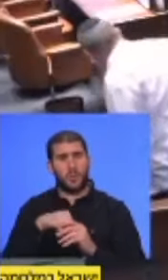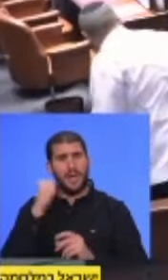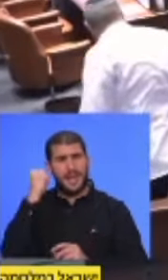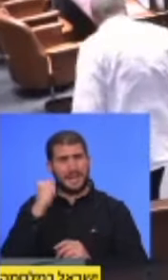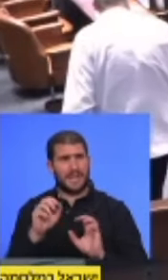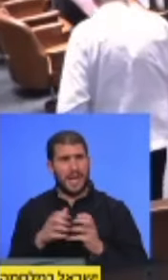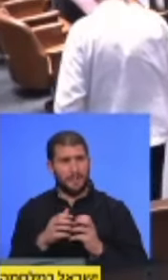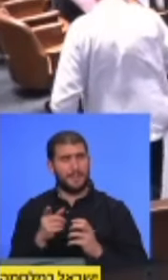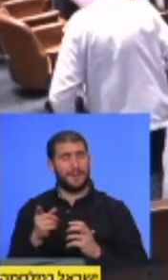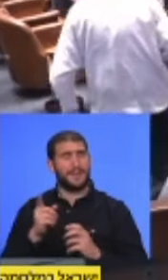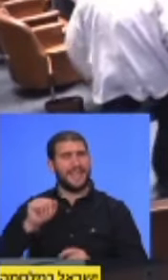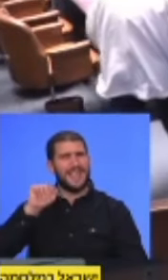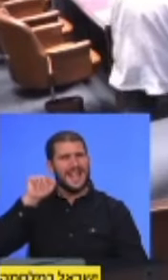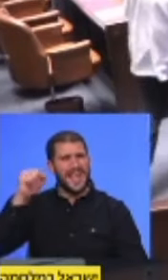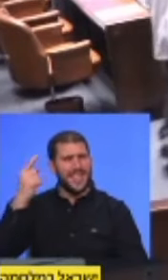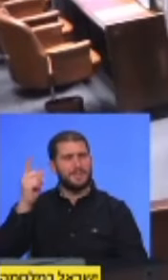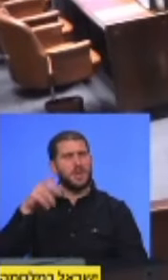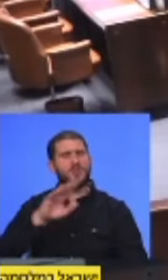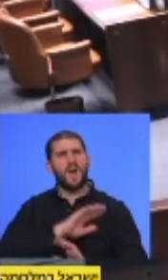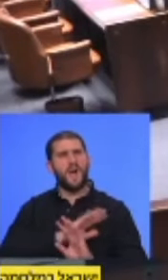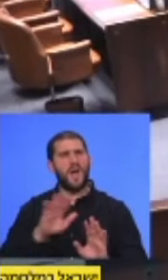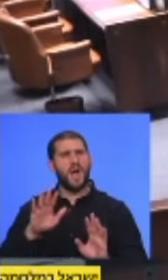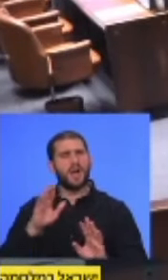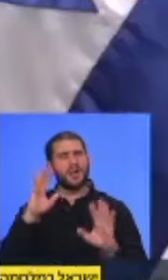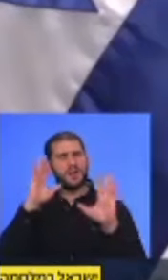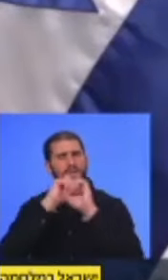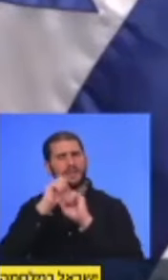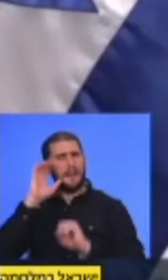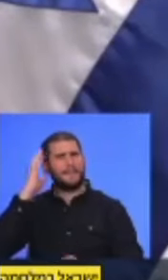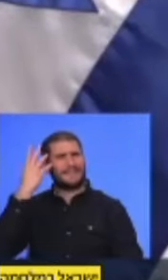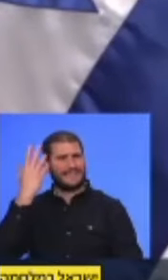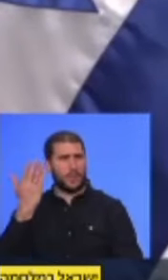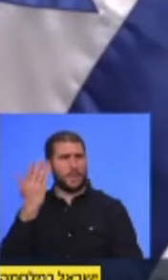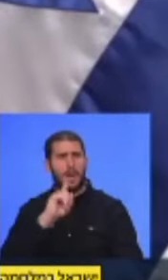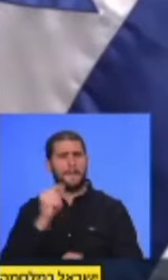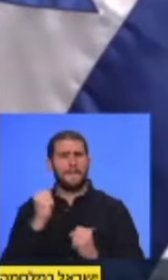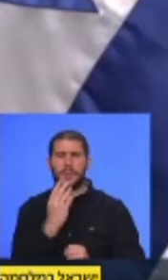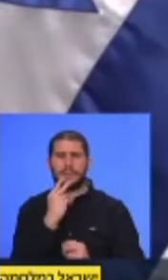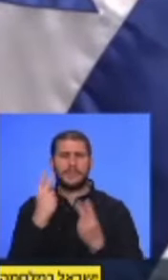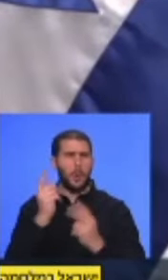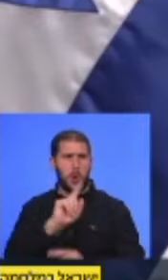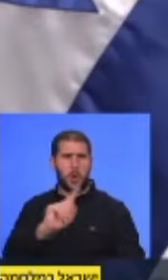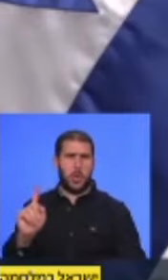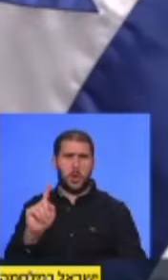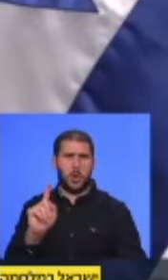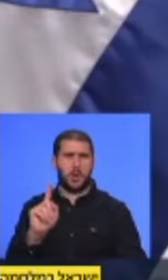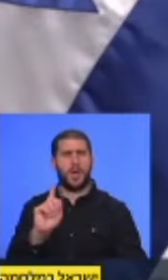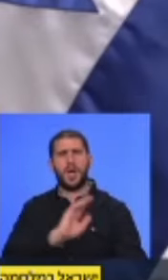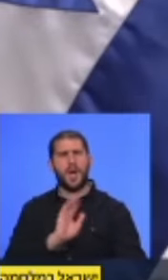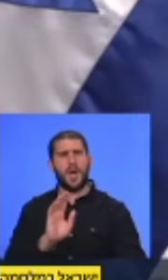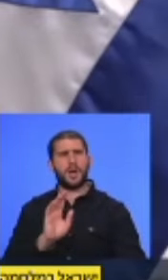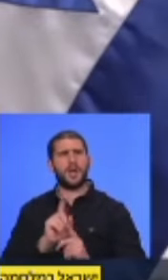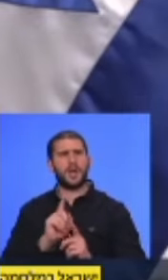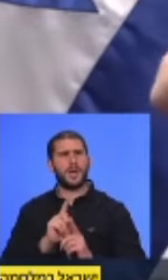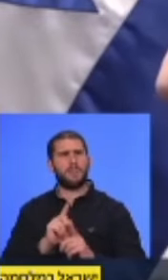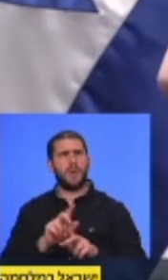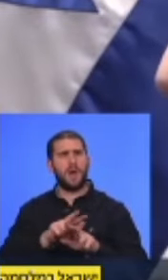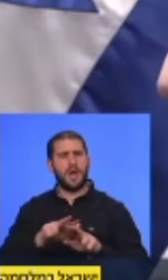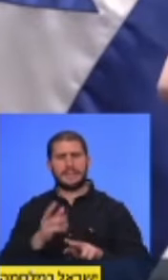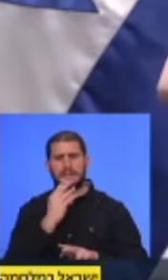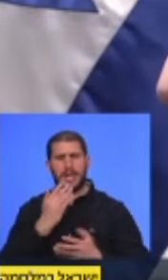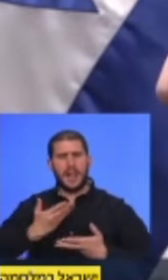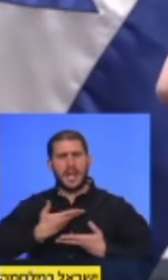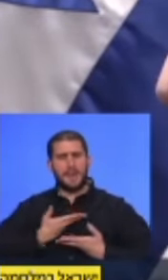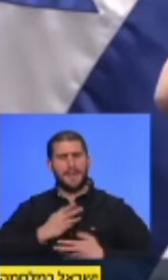את הכהנאים מניעה אך ורק משנתם הפסיכוטית. לא ביטחון ישראל, אלא קניית ארץ ישראל